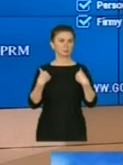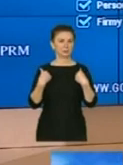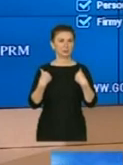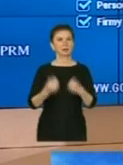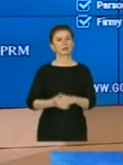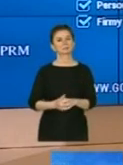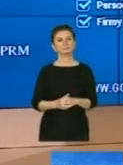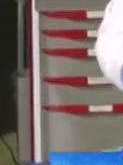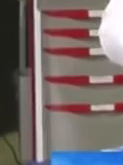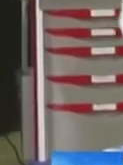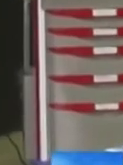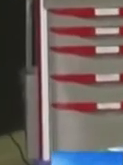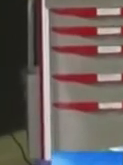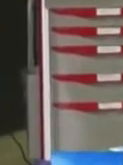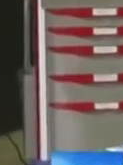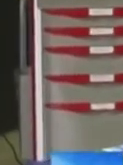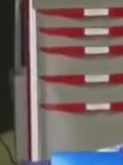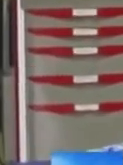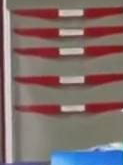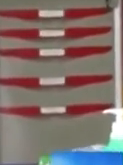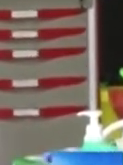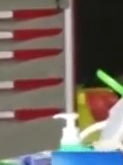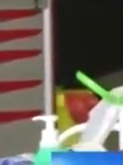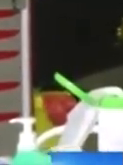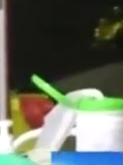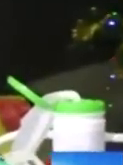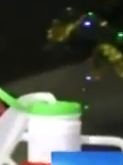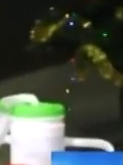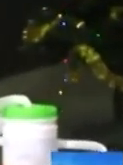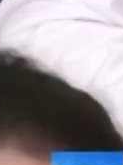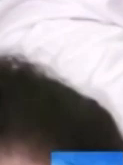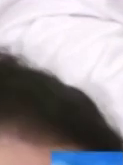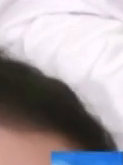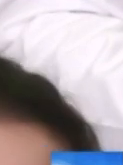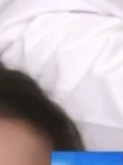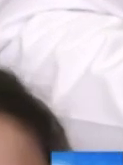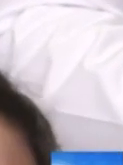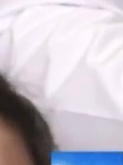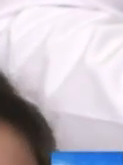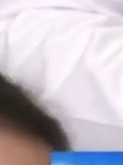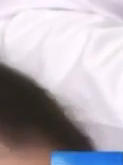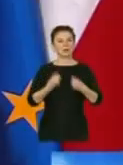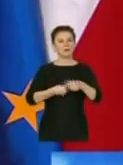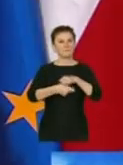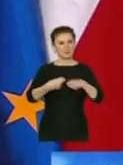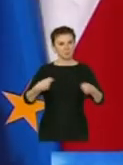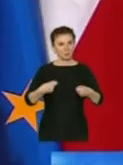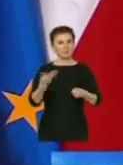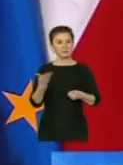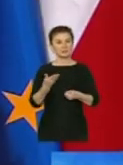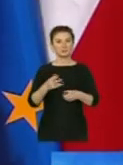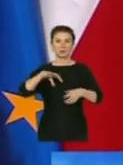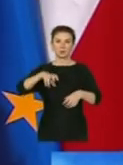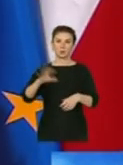w podmiotach leczniczych. W okresie szczepienia grupy zero szczepionki będą dystrybuowane pomiędzy szpitale węzłowe. Po zakończeniu